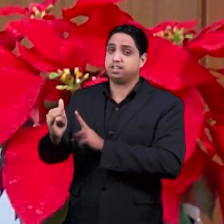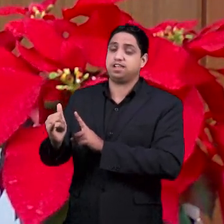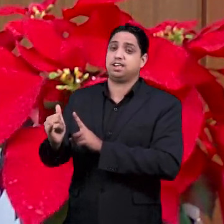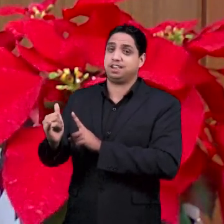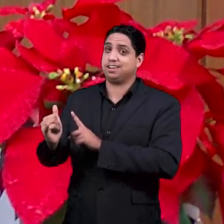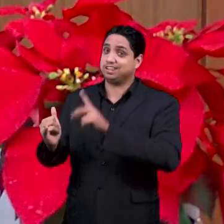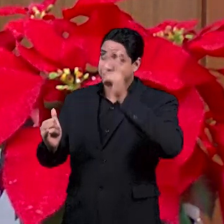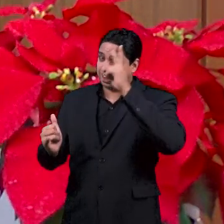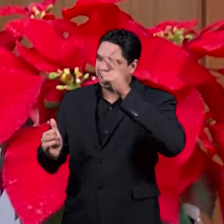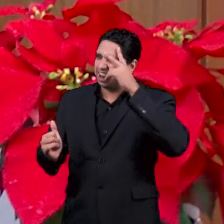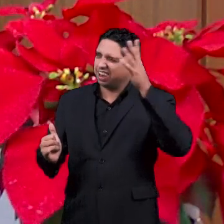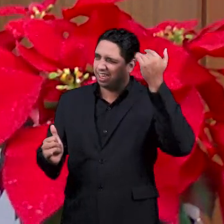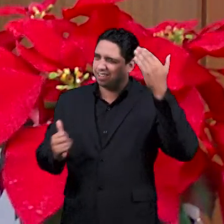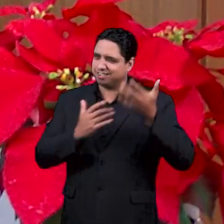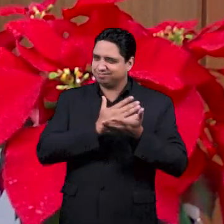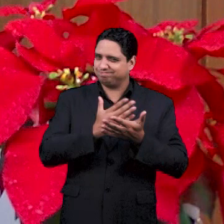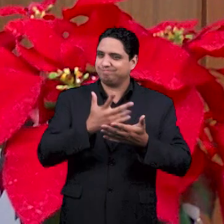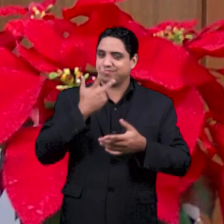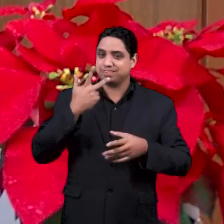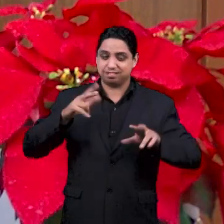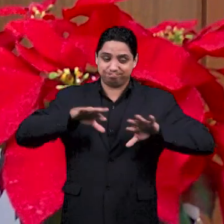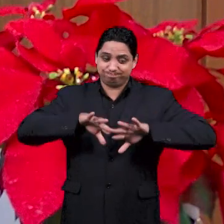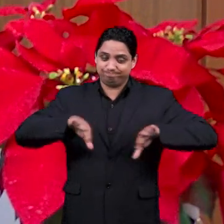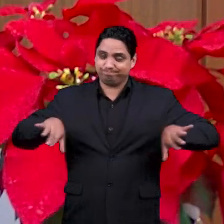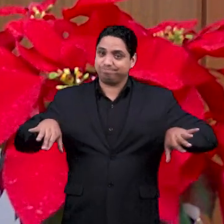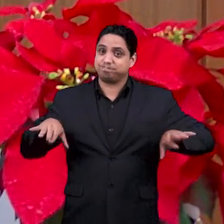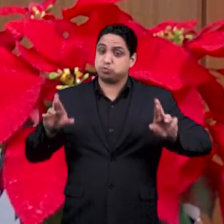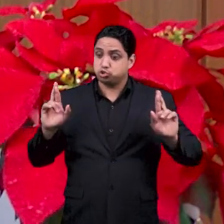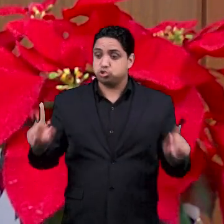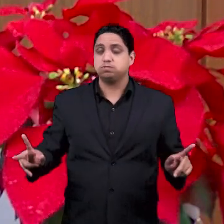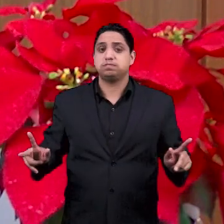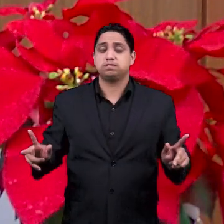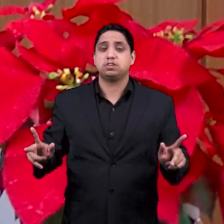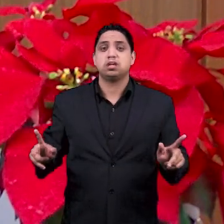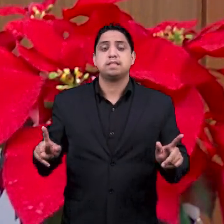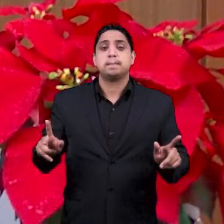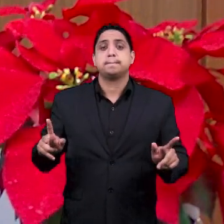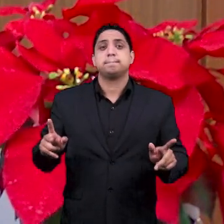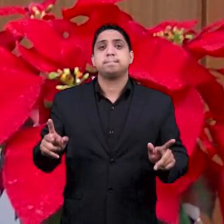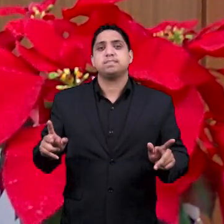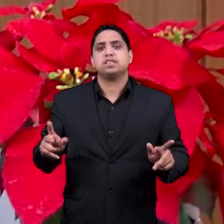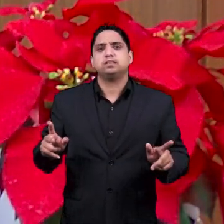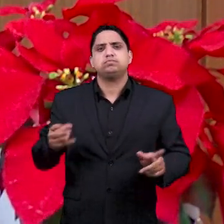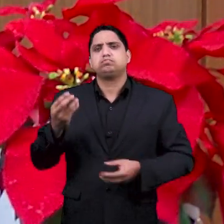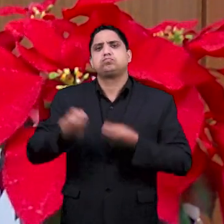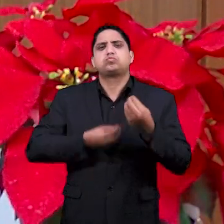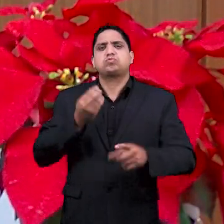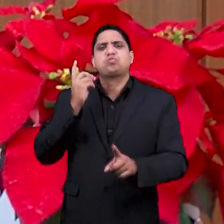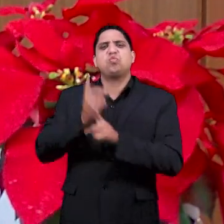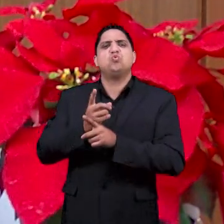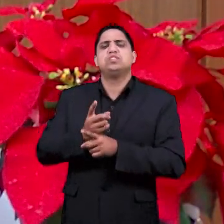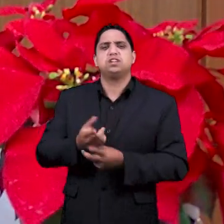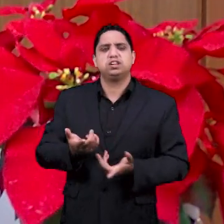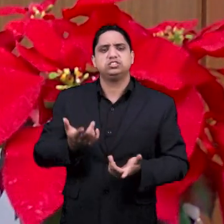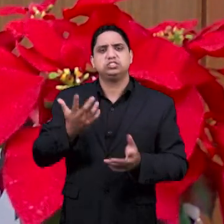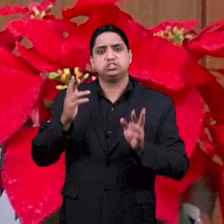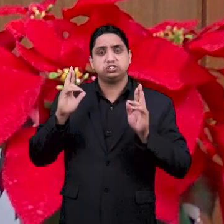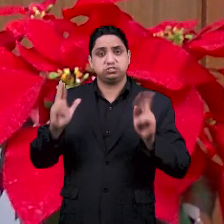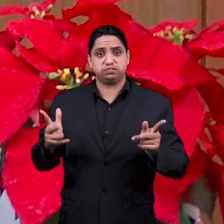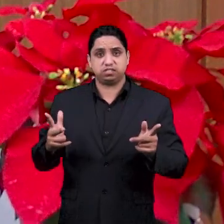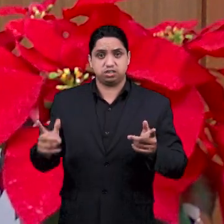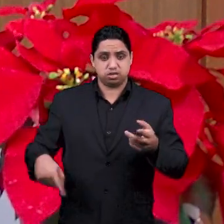оно пророческое в сути своей. И в чем же разница тогда в